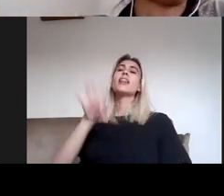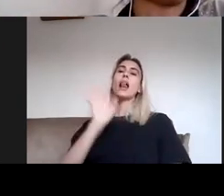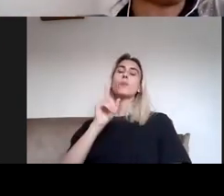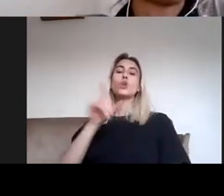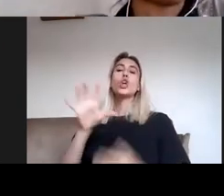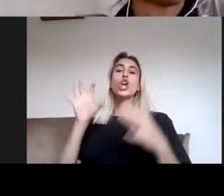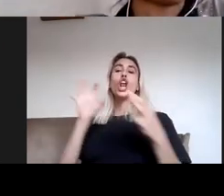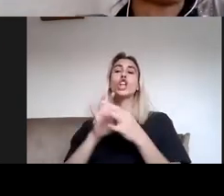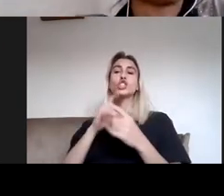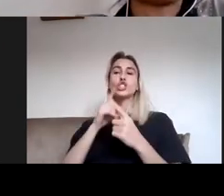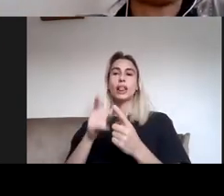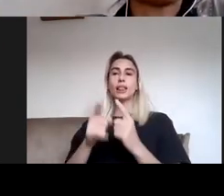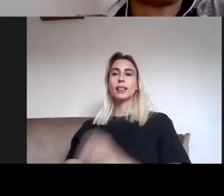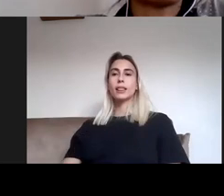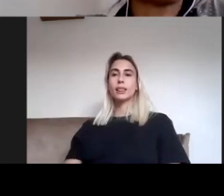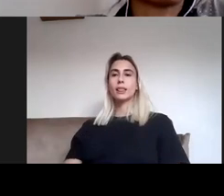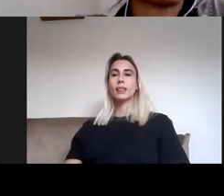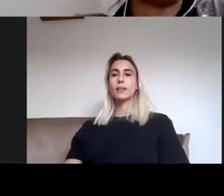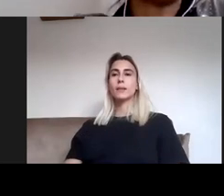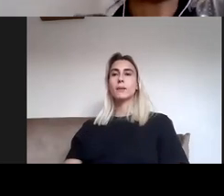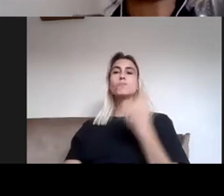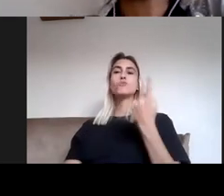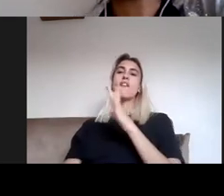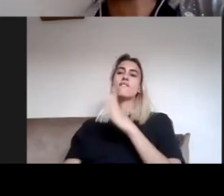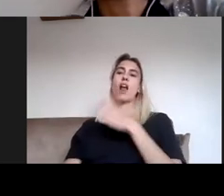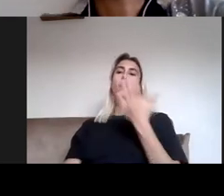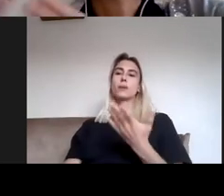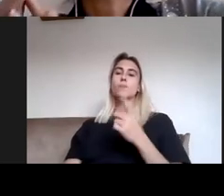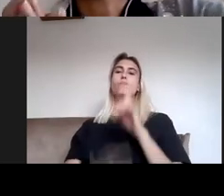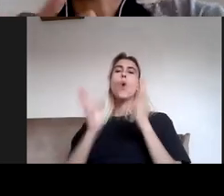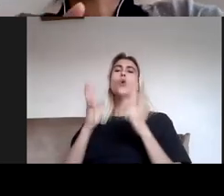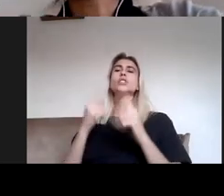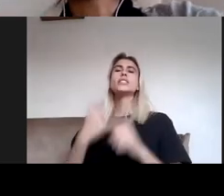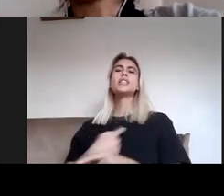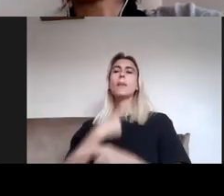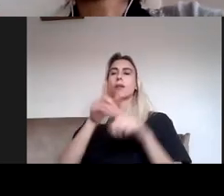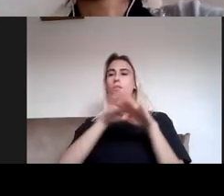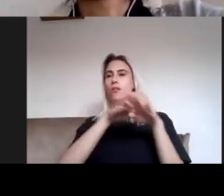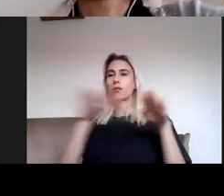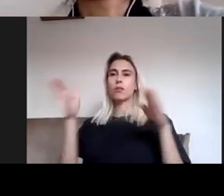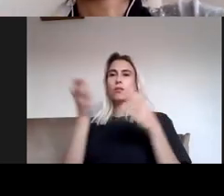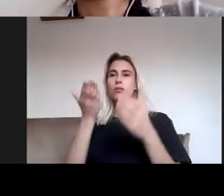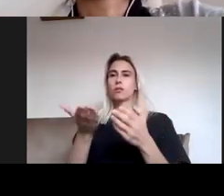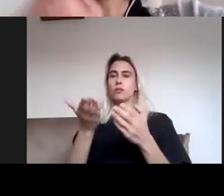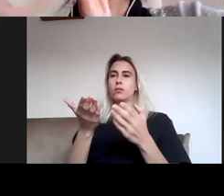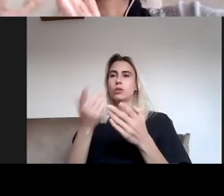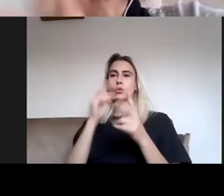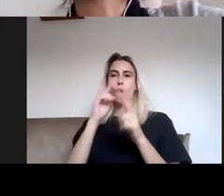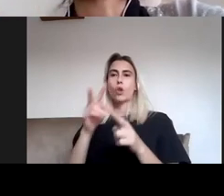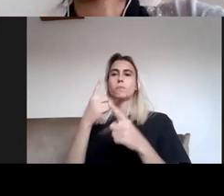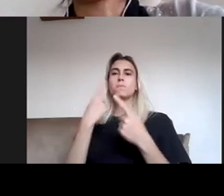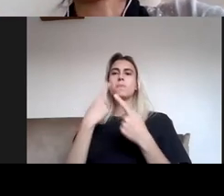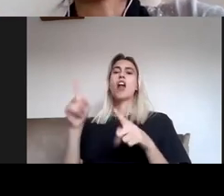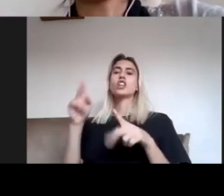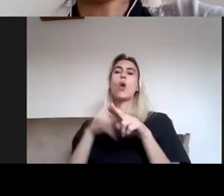ilişkin de bir şeyimiz var. Yine bir bozuk hissedilebilir yüzey gördüğümüz binlerce